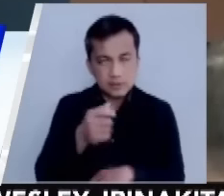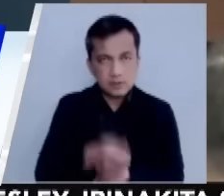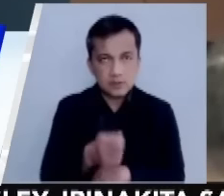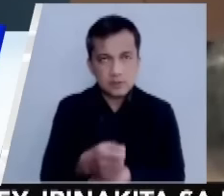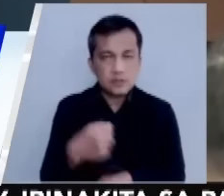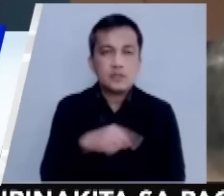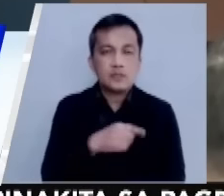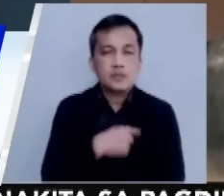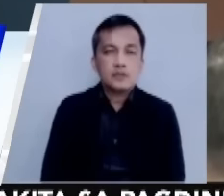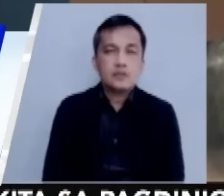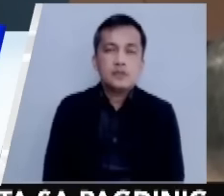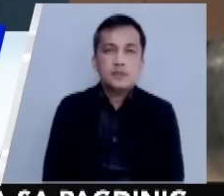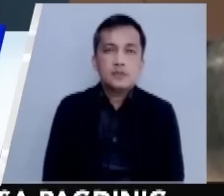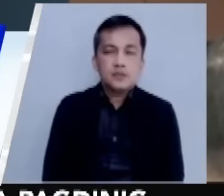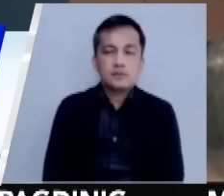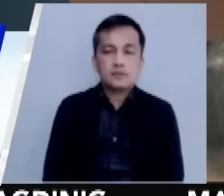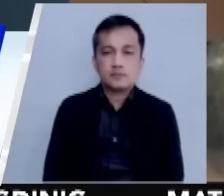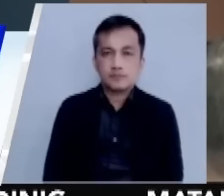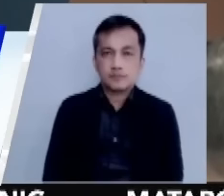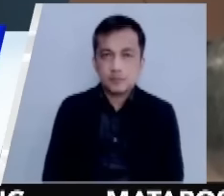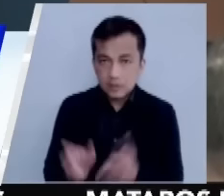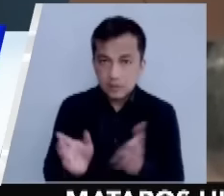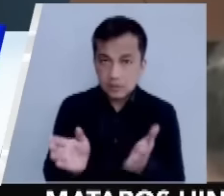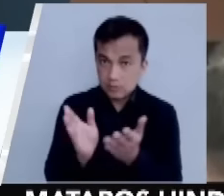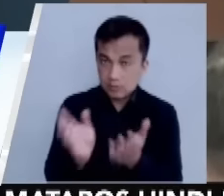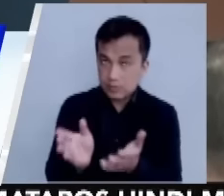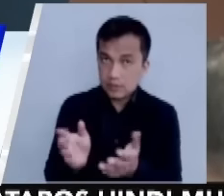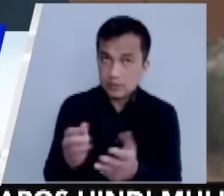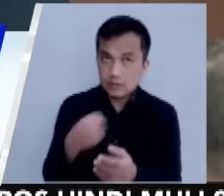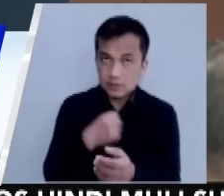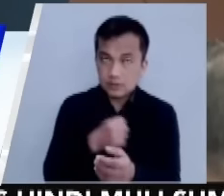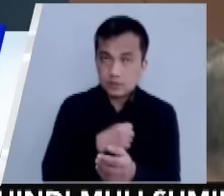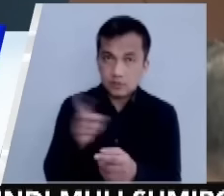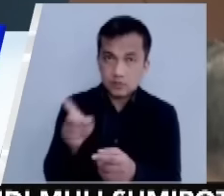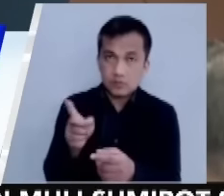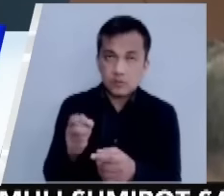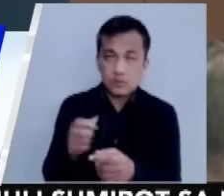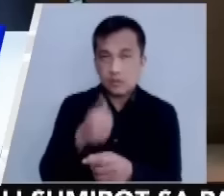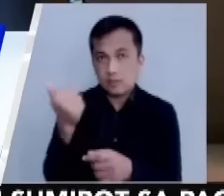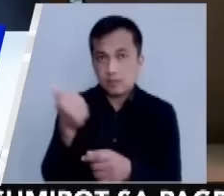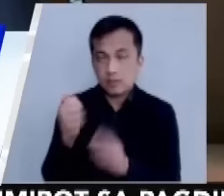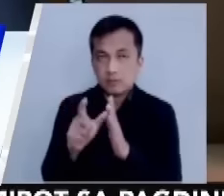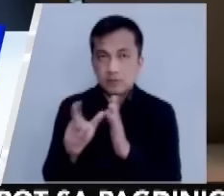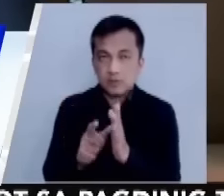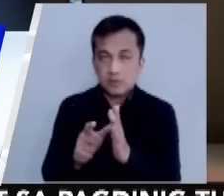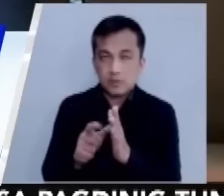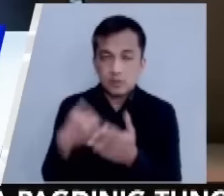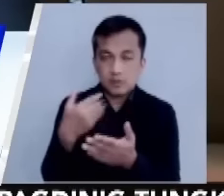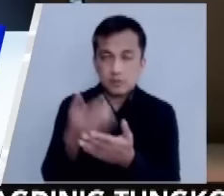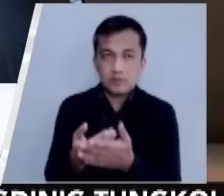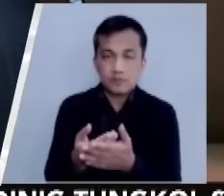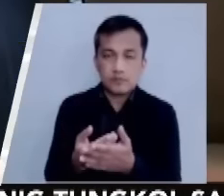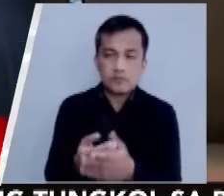Kaya kinumbinsi siya ng mga senador. Total, daroon naman daw ang iba niyang mga abogado. Huwag kang mag-alala.